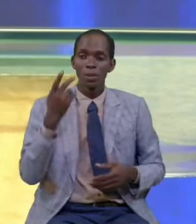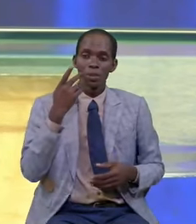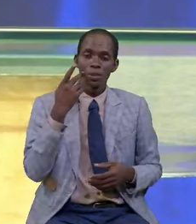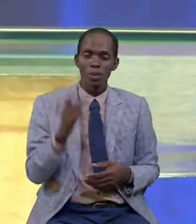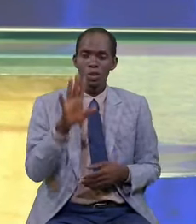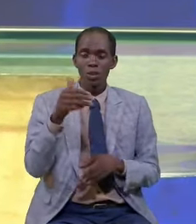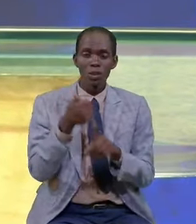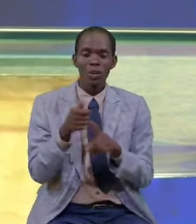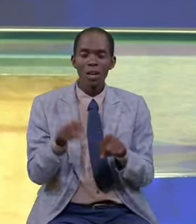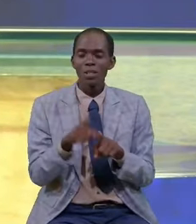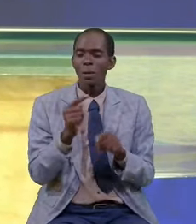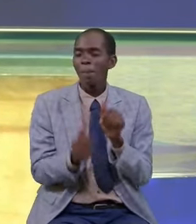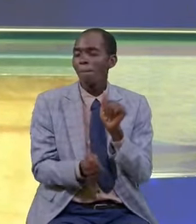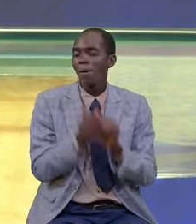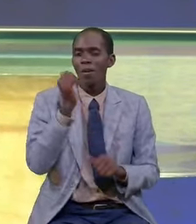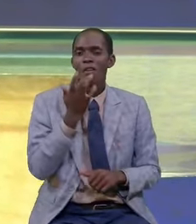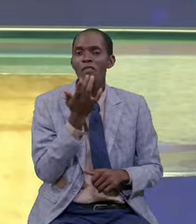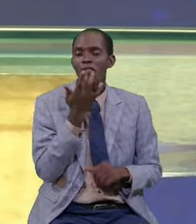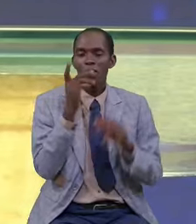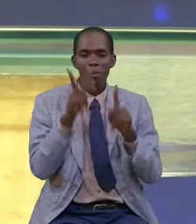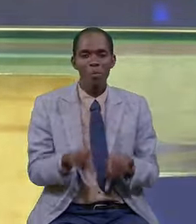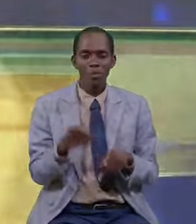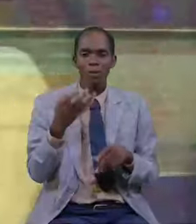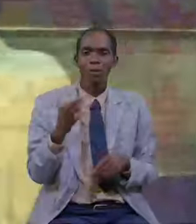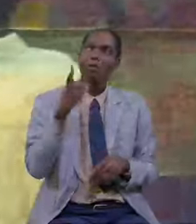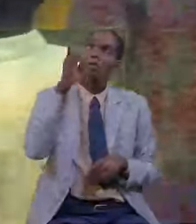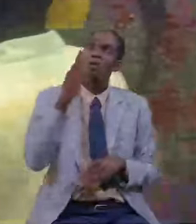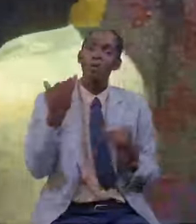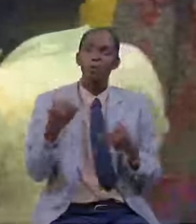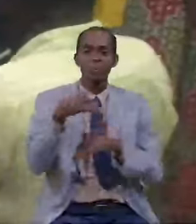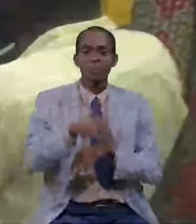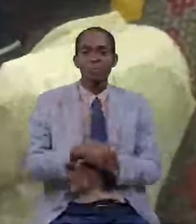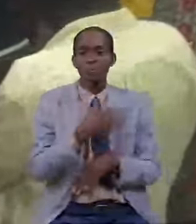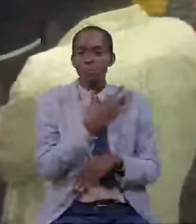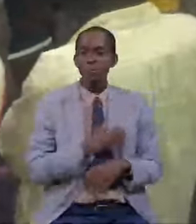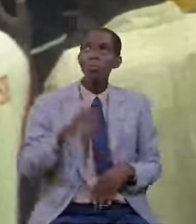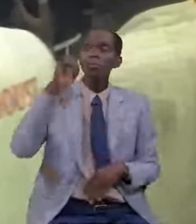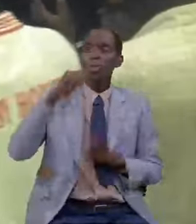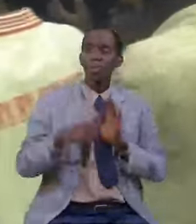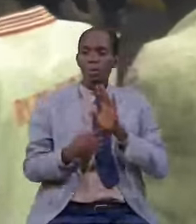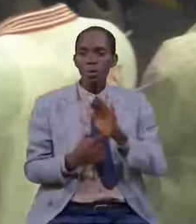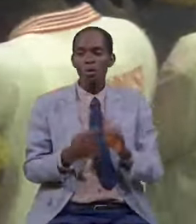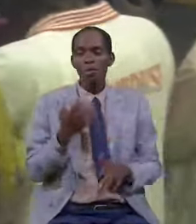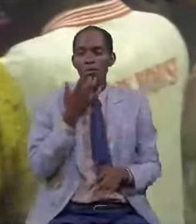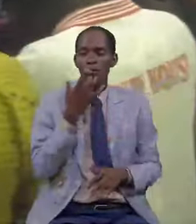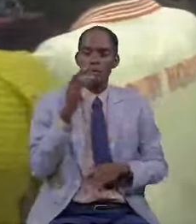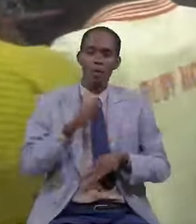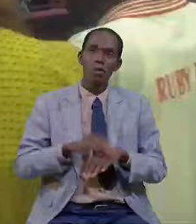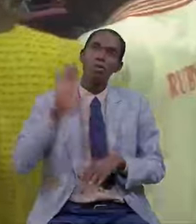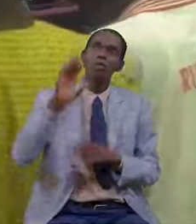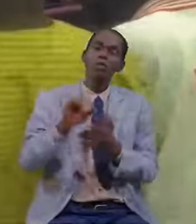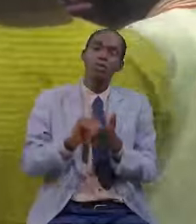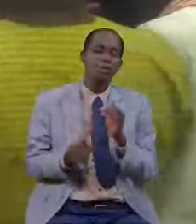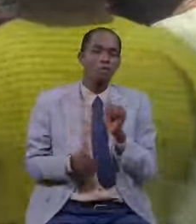Il faut vous voir comme le favori du Seigneur ce soir et qu'il fait